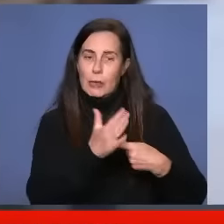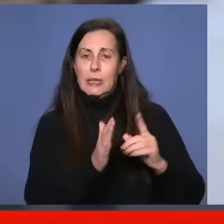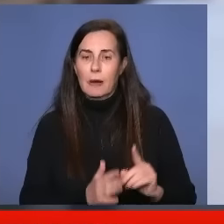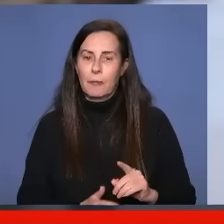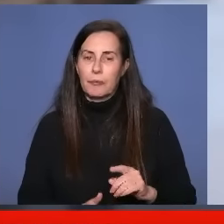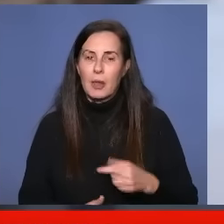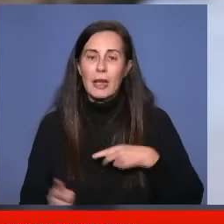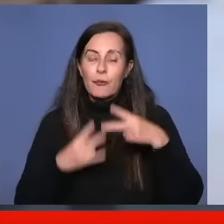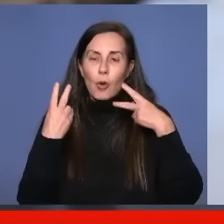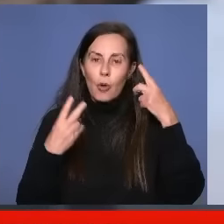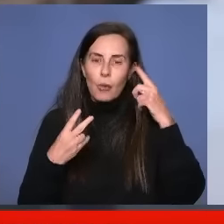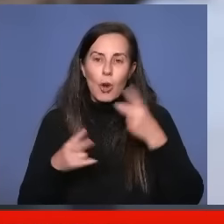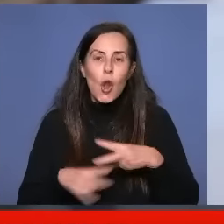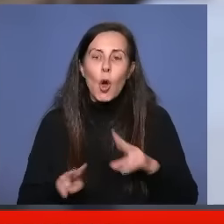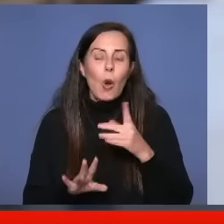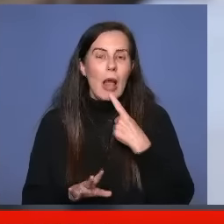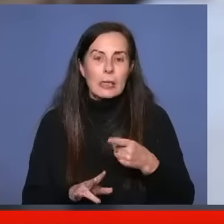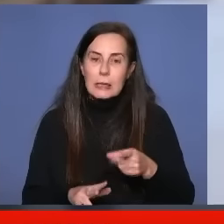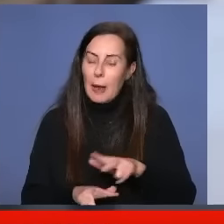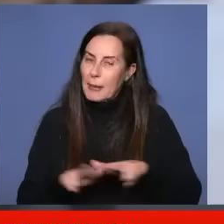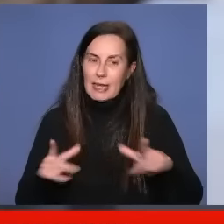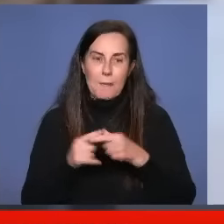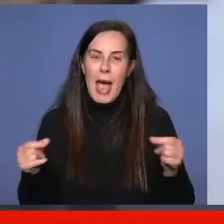even describe it, the situation in Gaza.